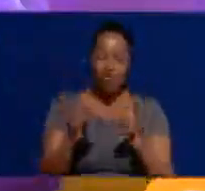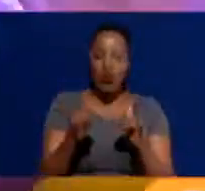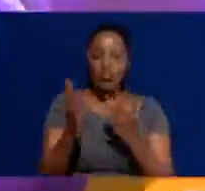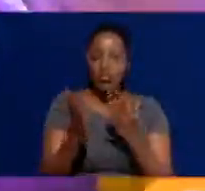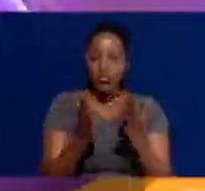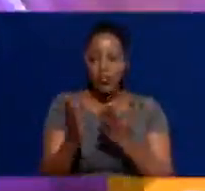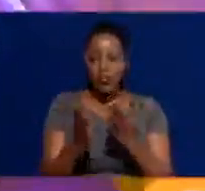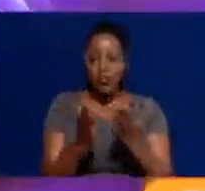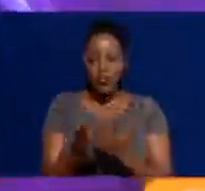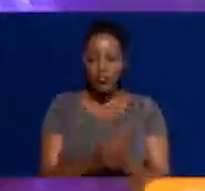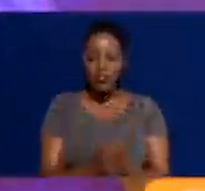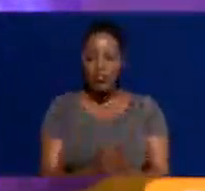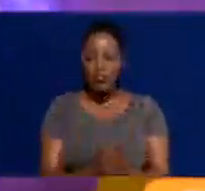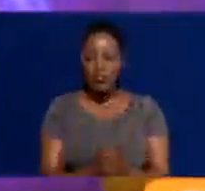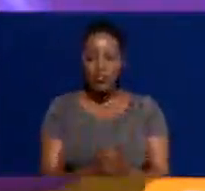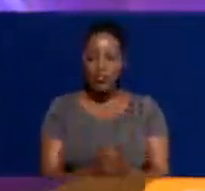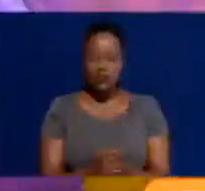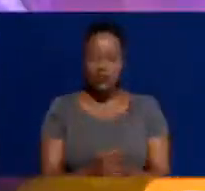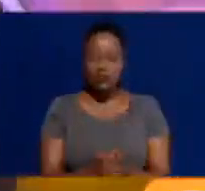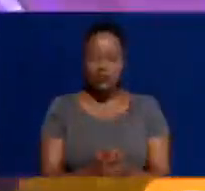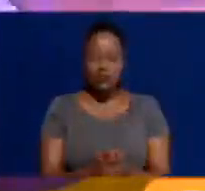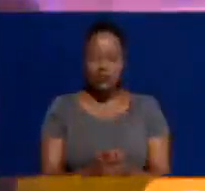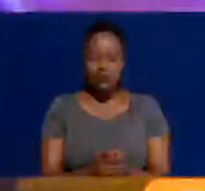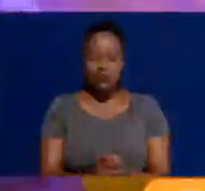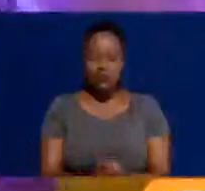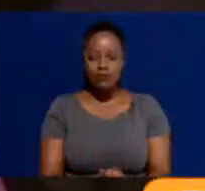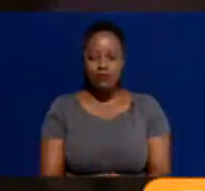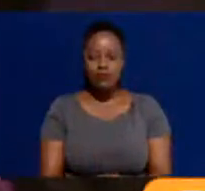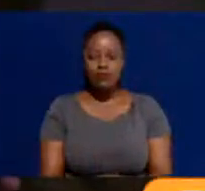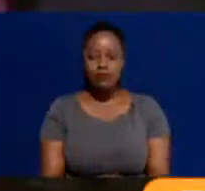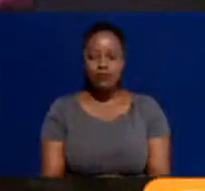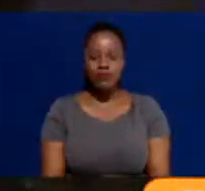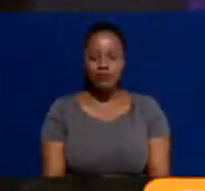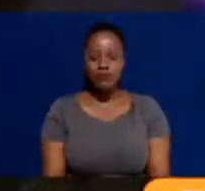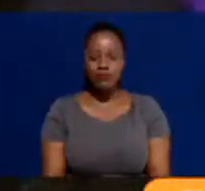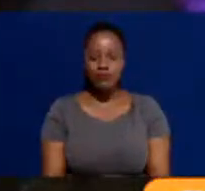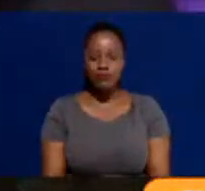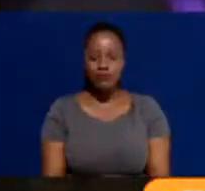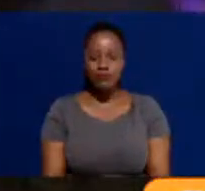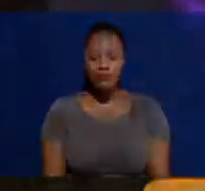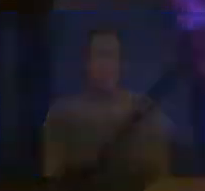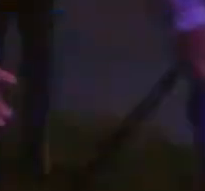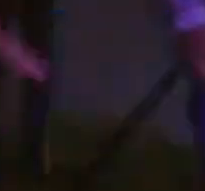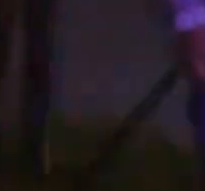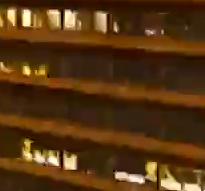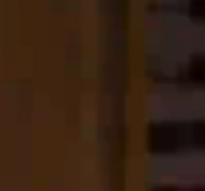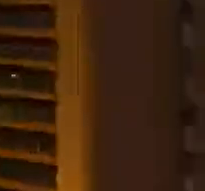Steve Shitera, Nipashe Weekendi.